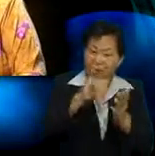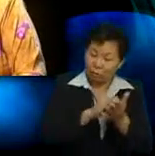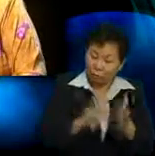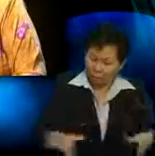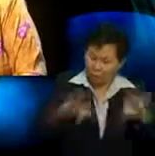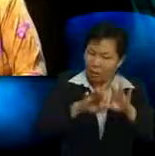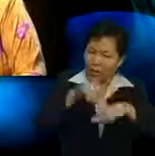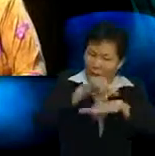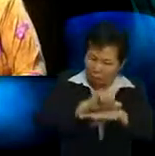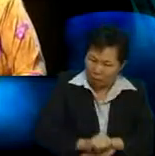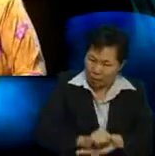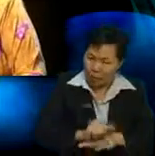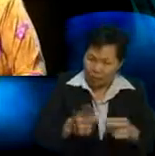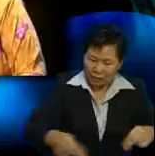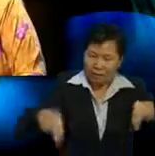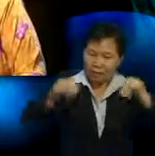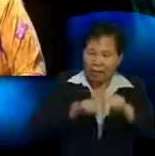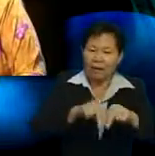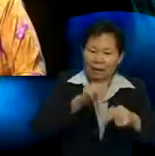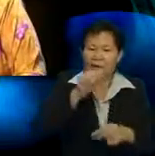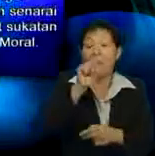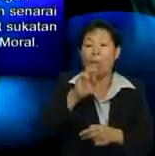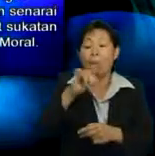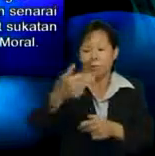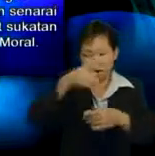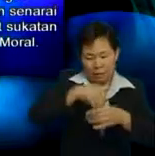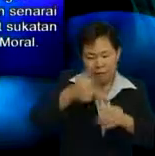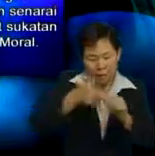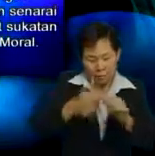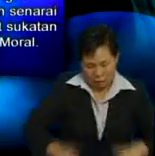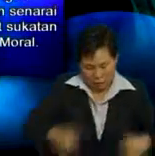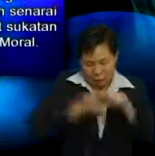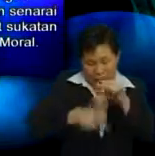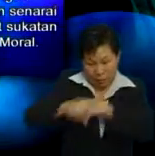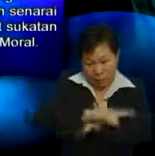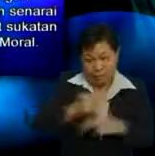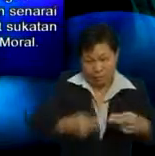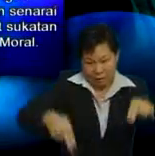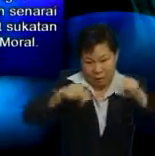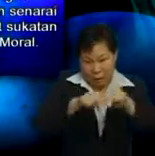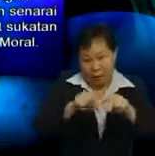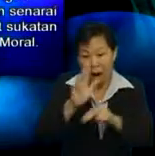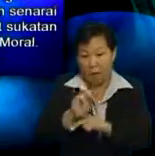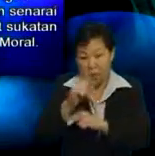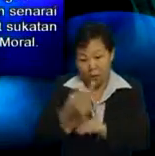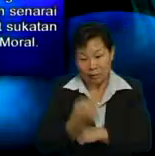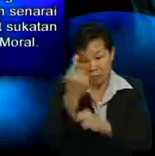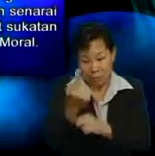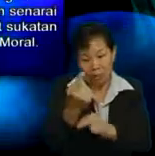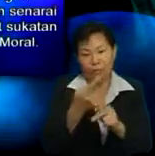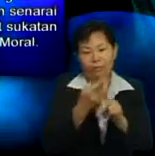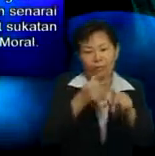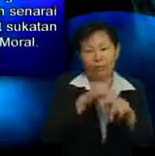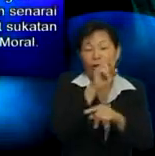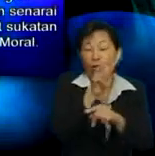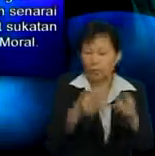mengamalkan nilai amanah dalam kehidupan seharian kita. Nilai amanah ini juga merupakan satu daripada 12